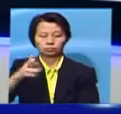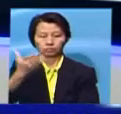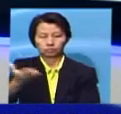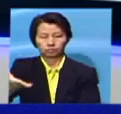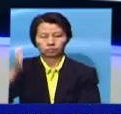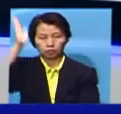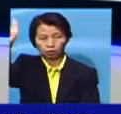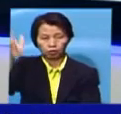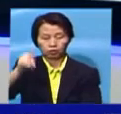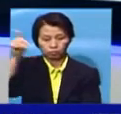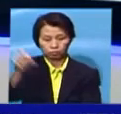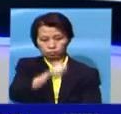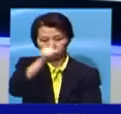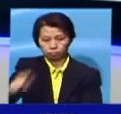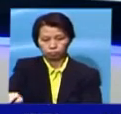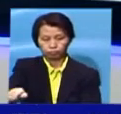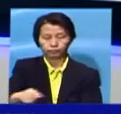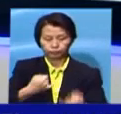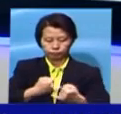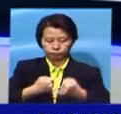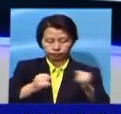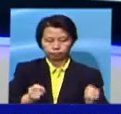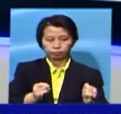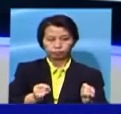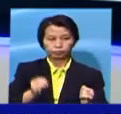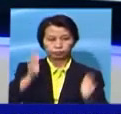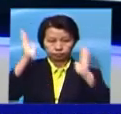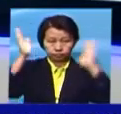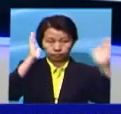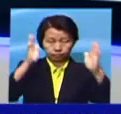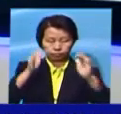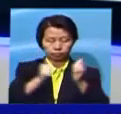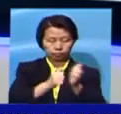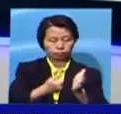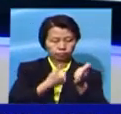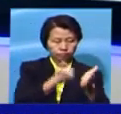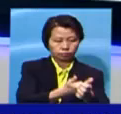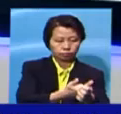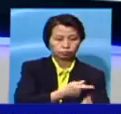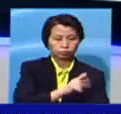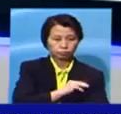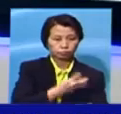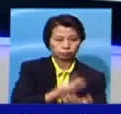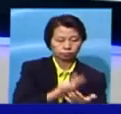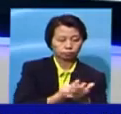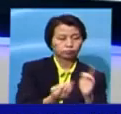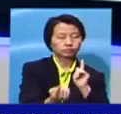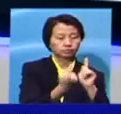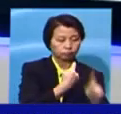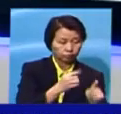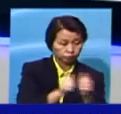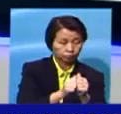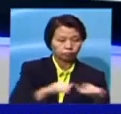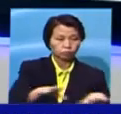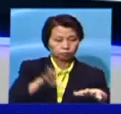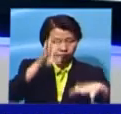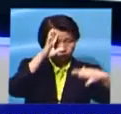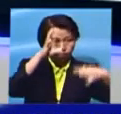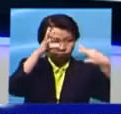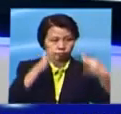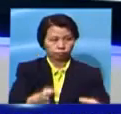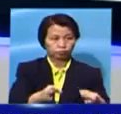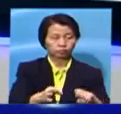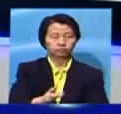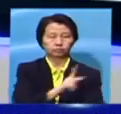jabatan k diraja Malaysia telah merujuk perkara tersebut dengan Kementerian kewangan untuk maklum balas dan telah membuat keputusan